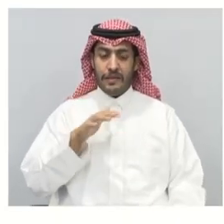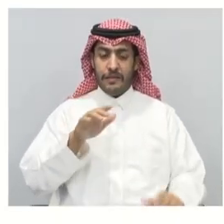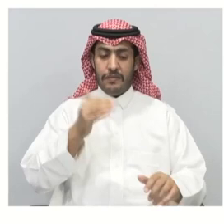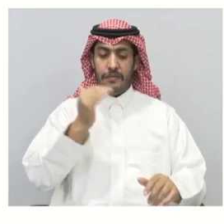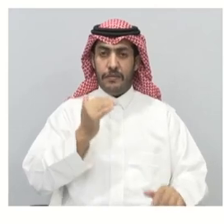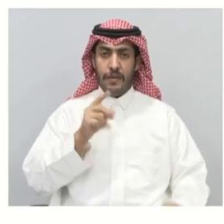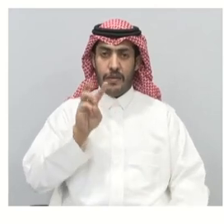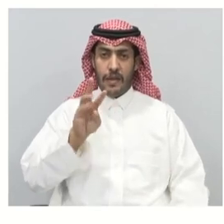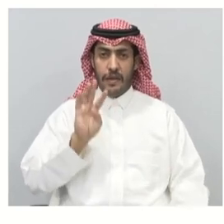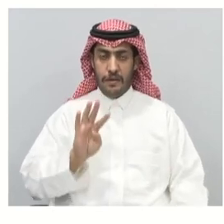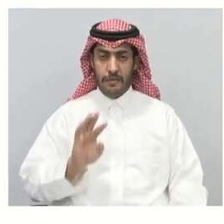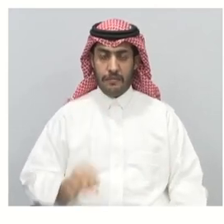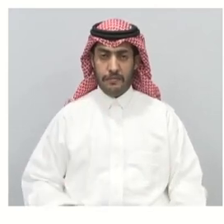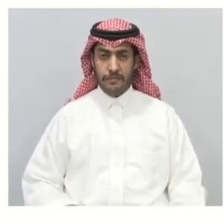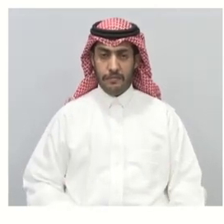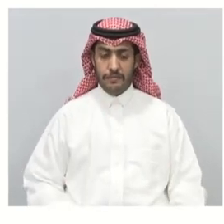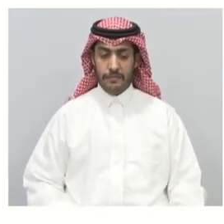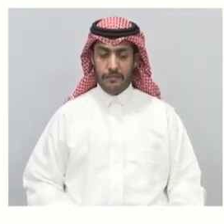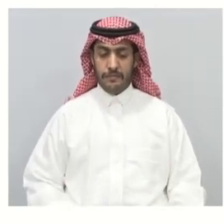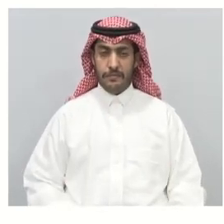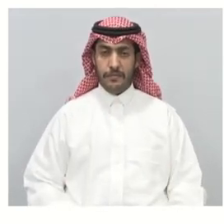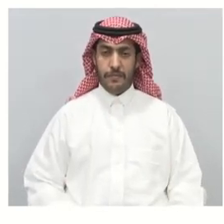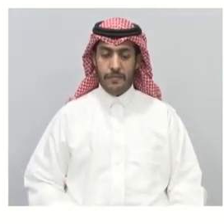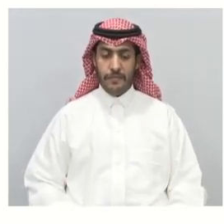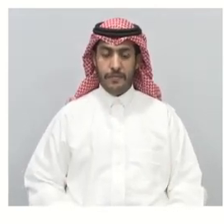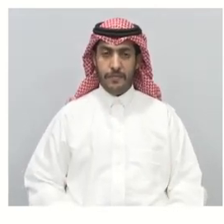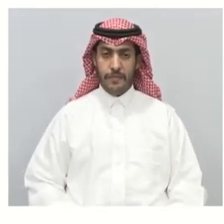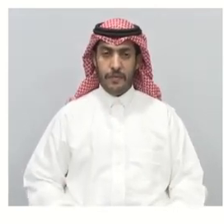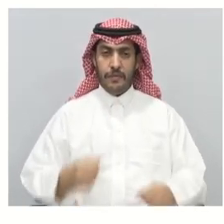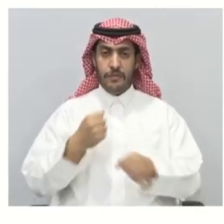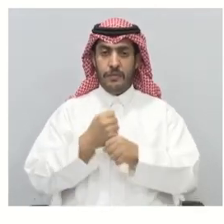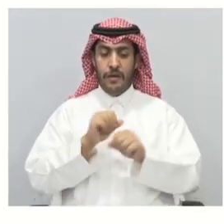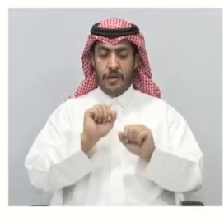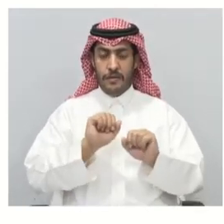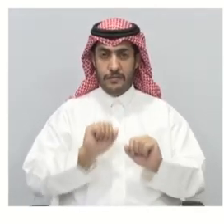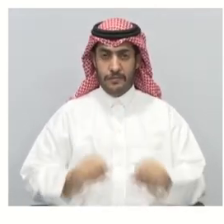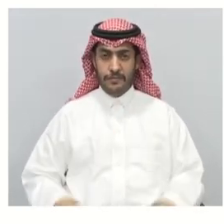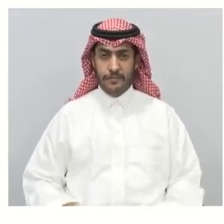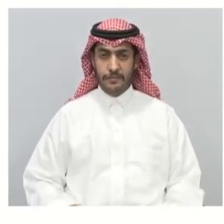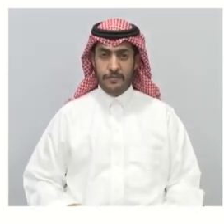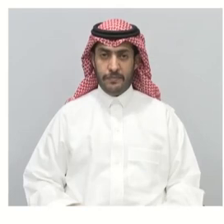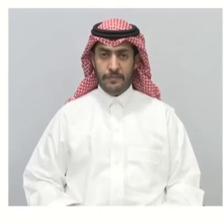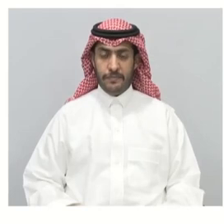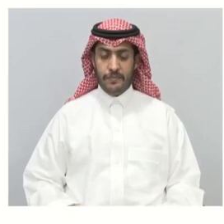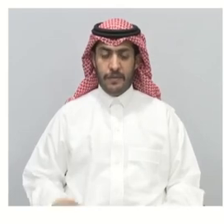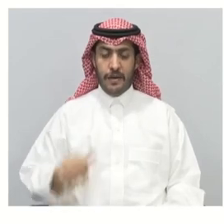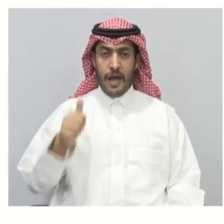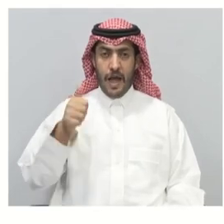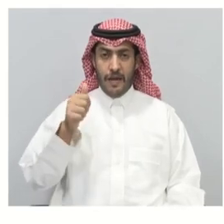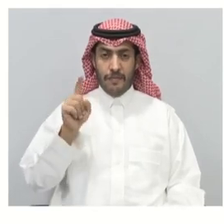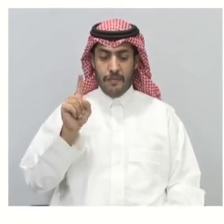هذوموا من اسا في تلوث البيئه وساء فعلا الملوثون للبيئه اذا الف نعمه